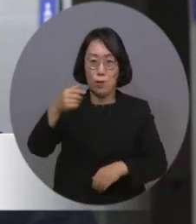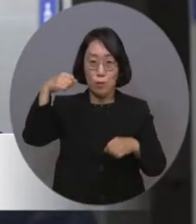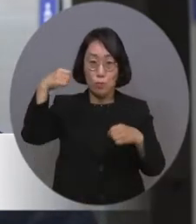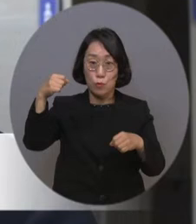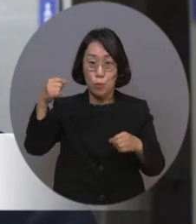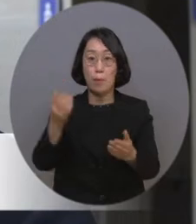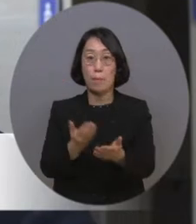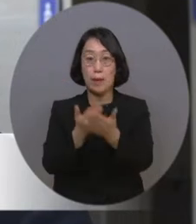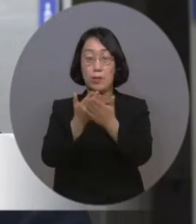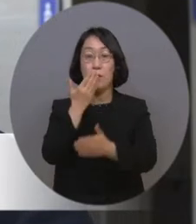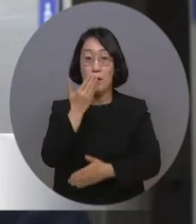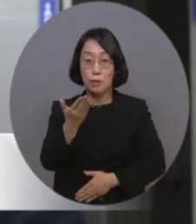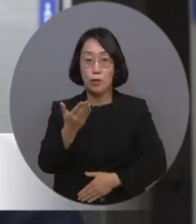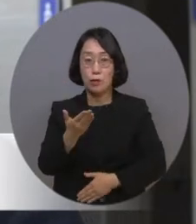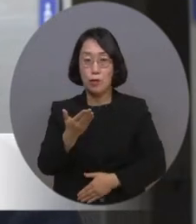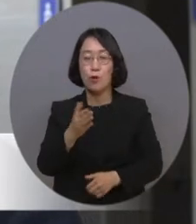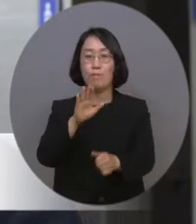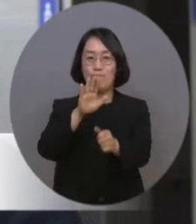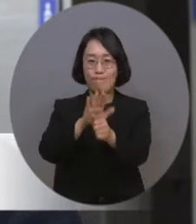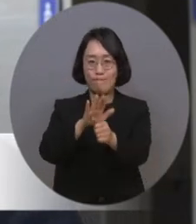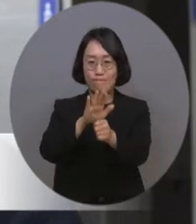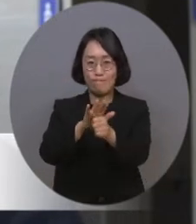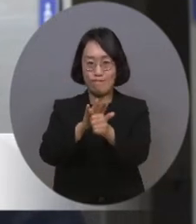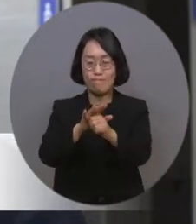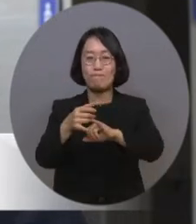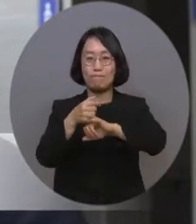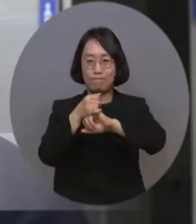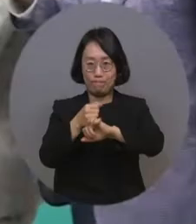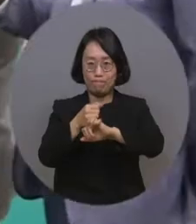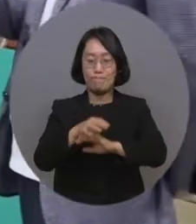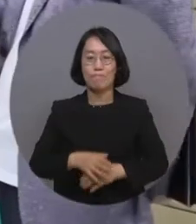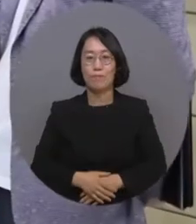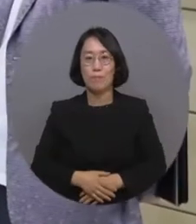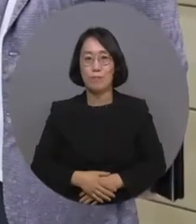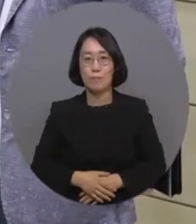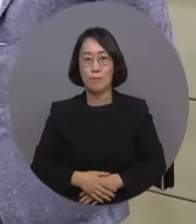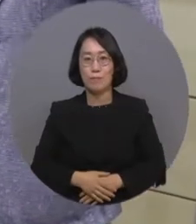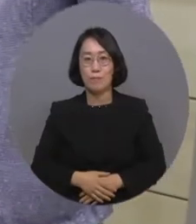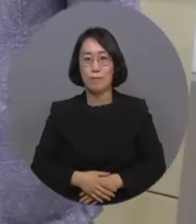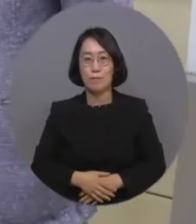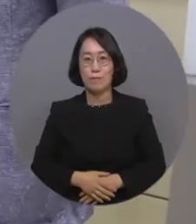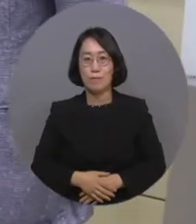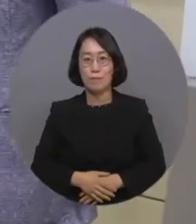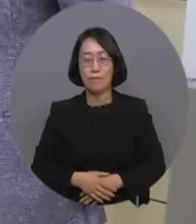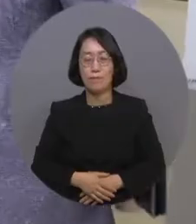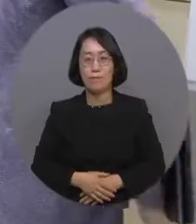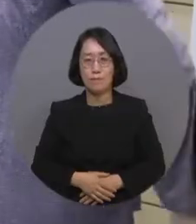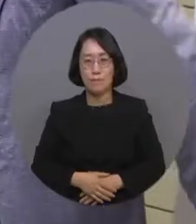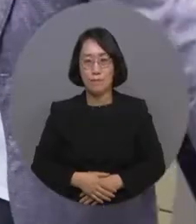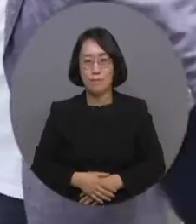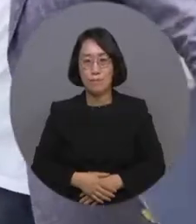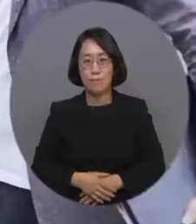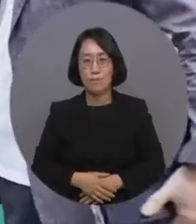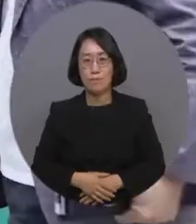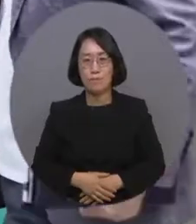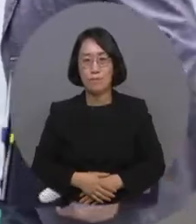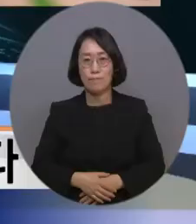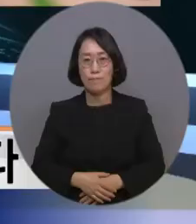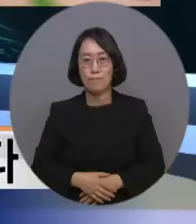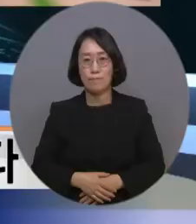수 있도록 더 적극 지원하도록 하겠습니다. 복지TV 경기방송